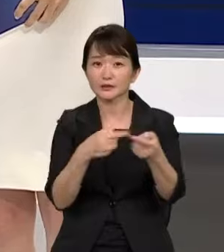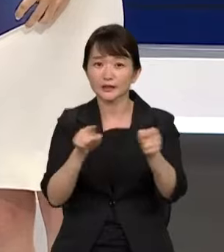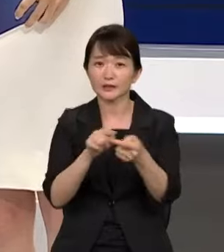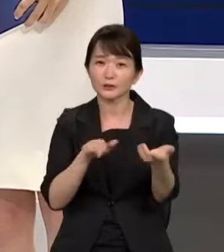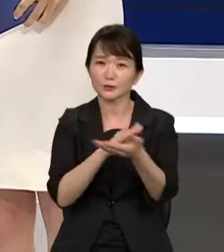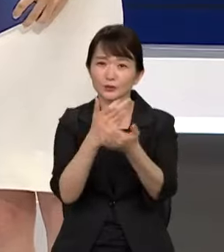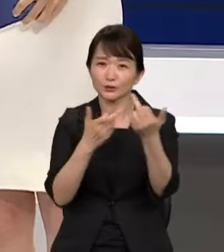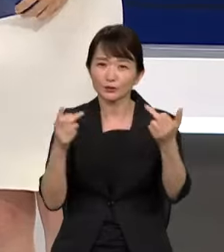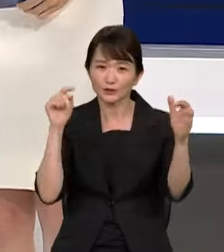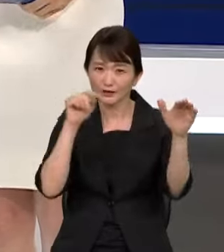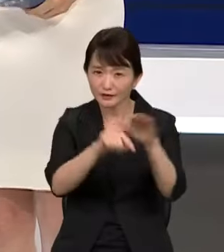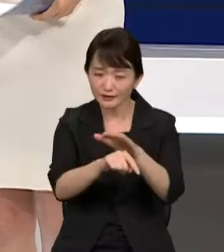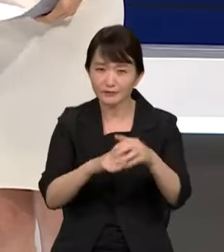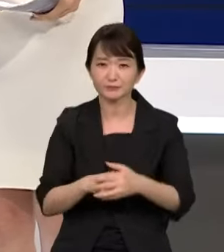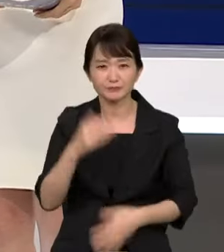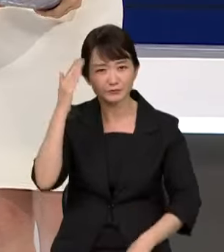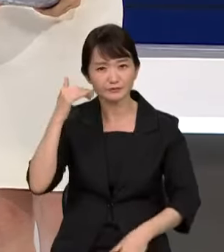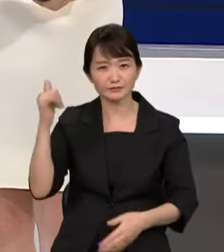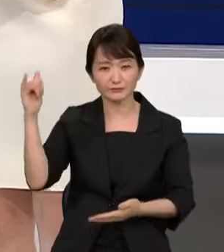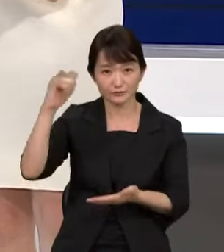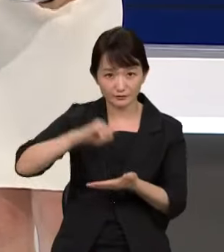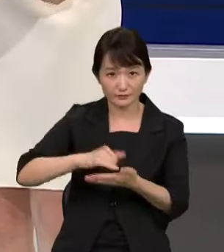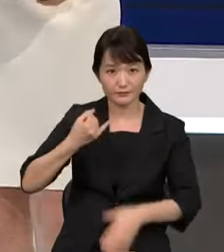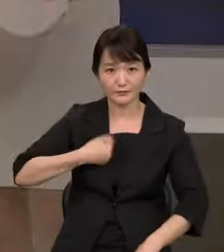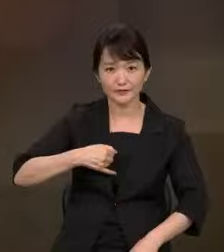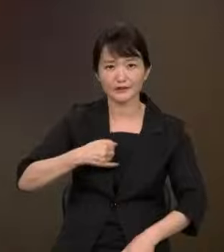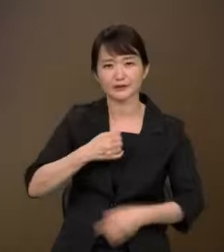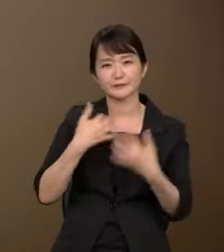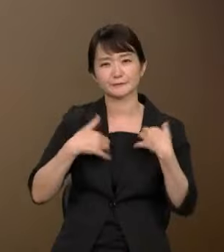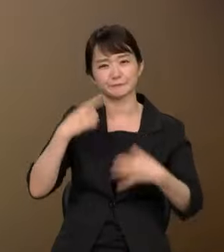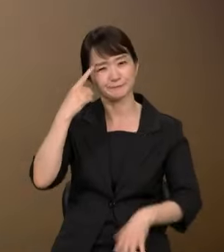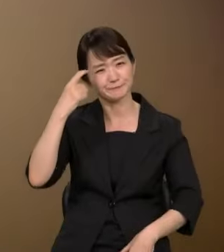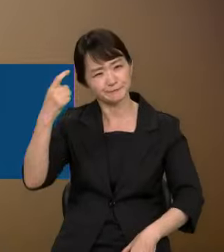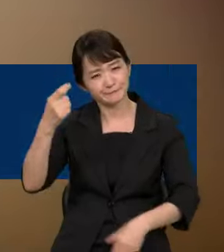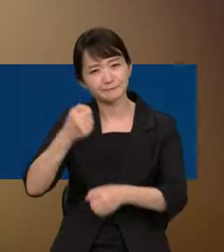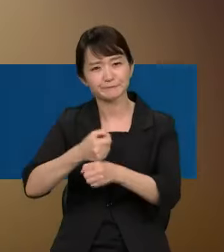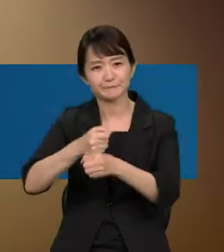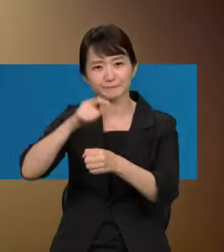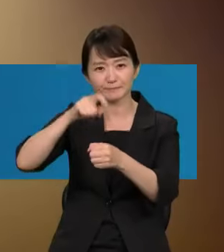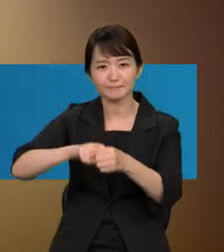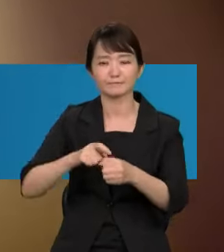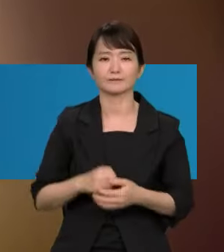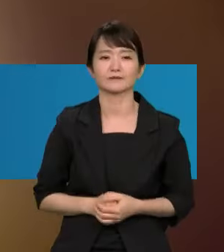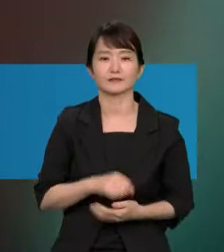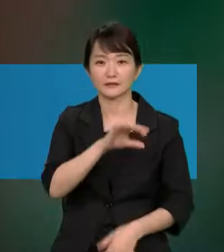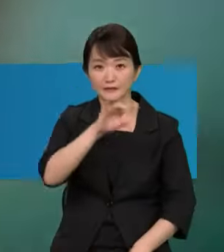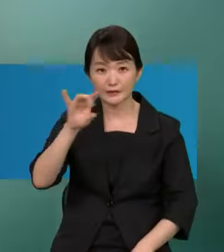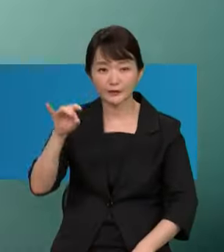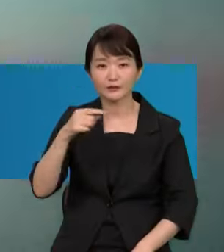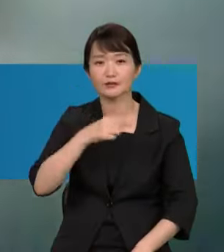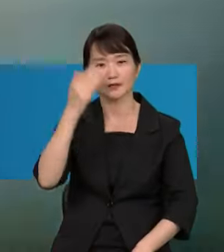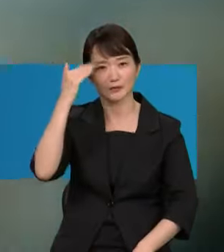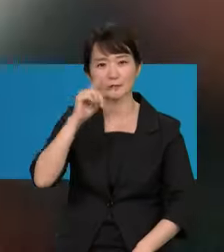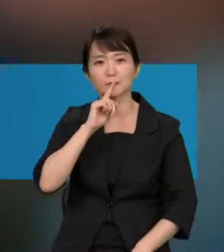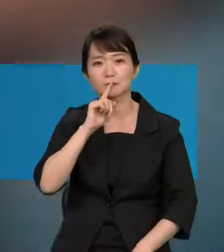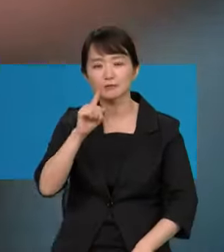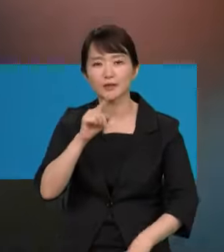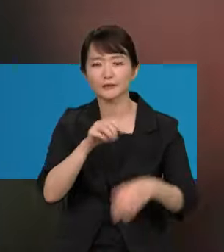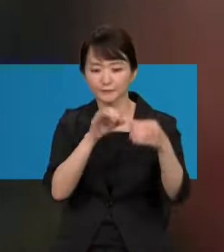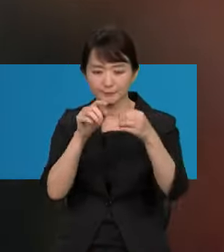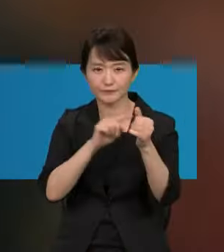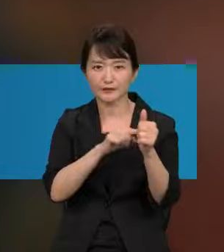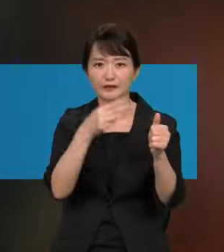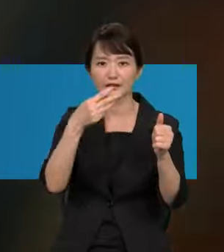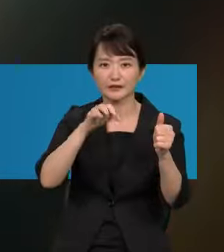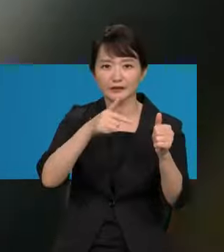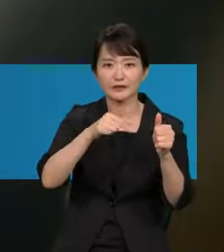동산을 찾았습니다 한국을 찾은 딸과 즐거운 추억을 쌓기 위한 건데요 중간중간 한국말로 얘기도 하는 린가드 서울